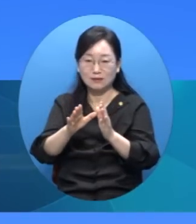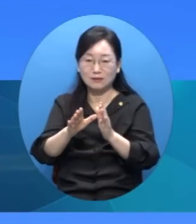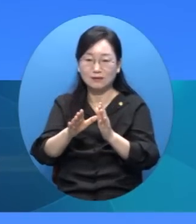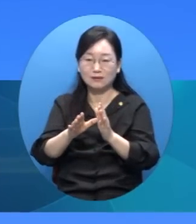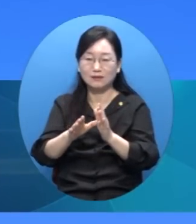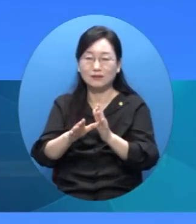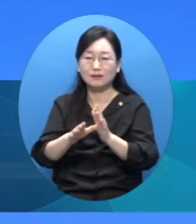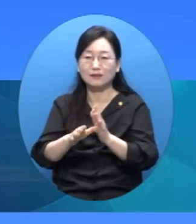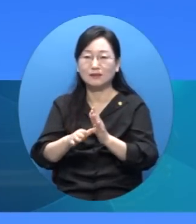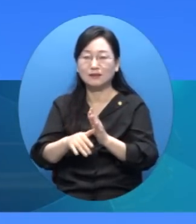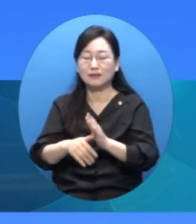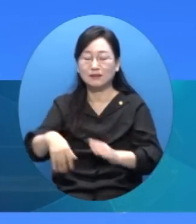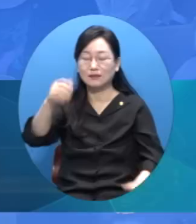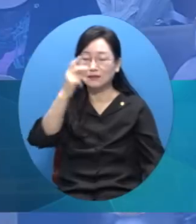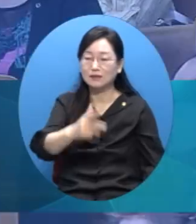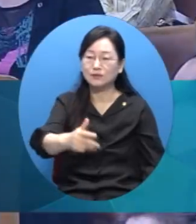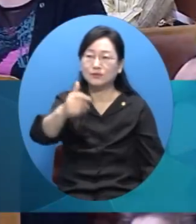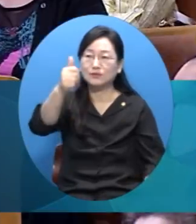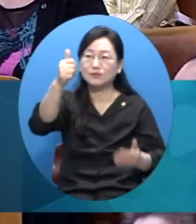탄식할 때